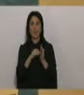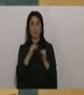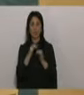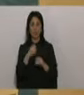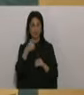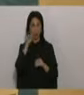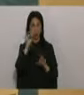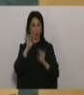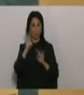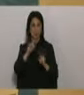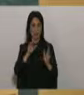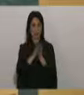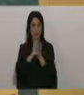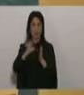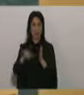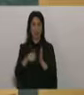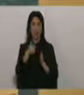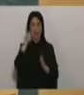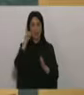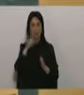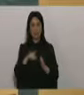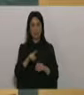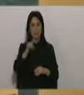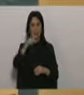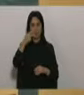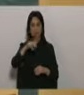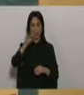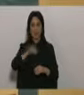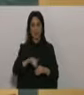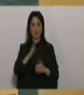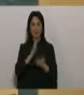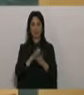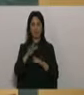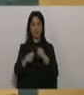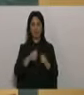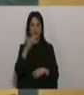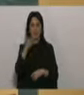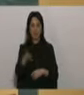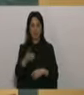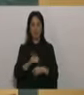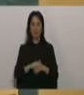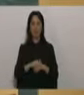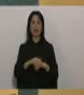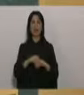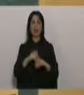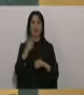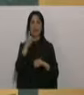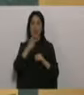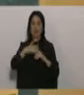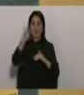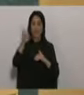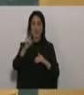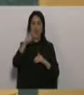გუშინდელ პრეზენტაციას დაარქვეთ, როცა ძალიან კარგად იცით 120,000 ადამიანი რომ არის დასაქმებული, გადაცემის ეფექტი რო არის 1 იმდენზე